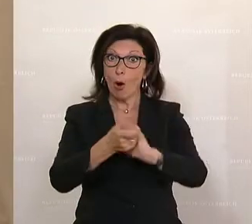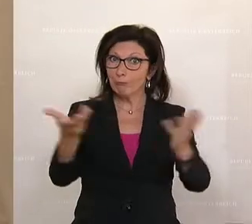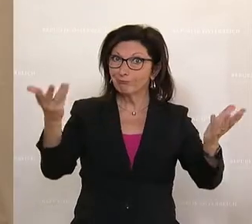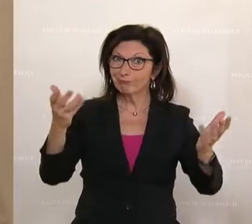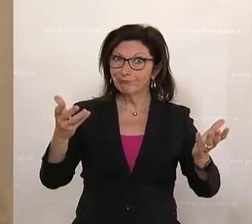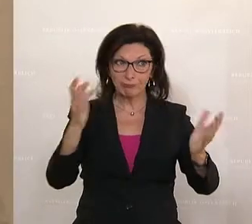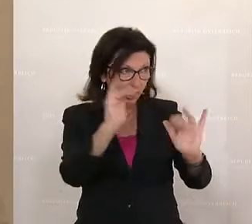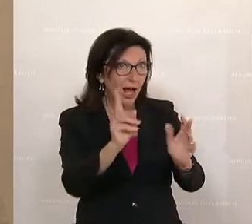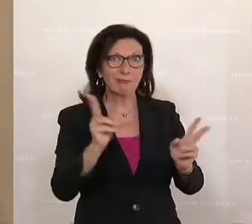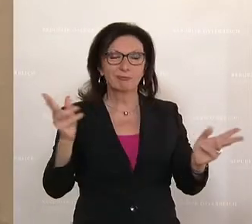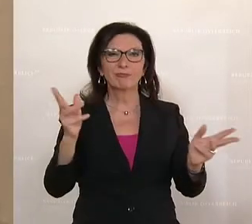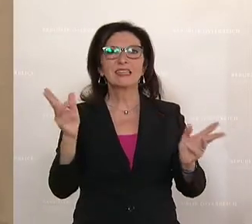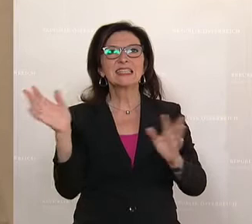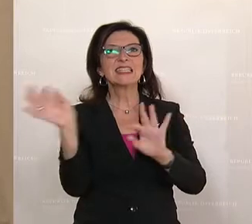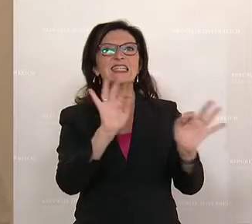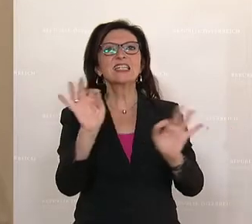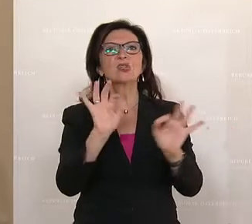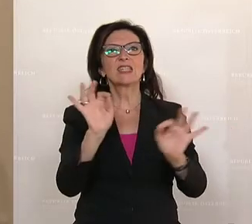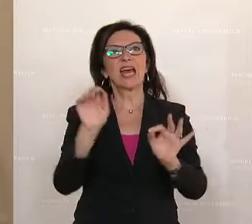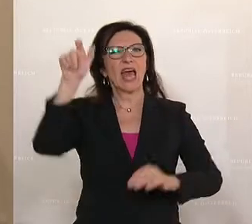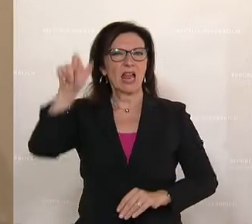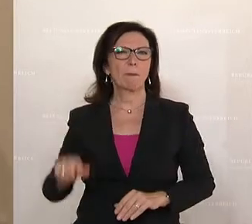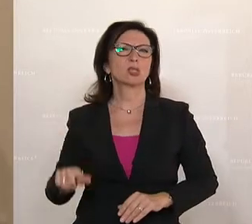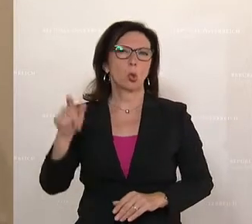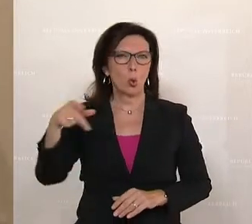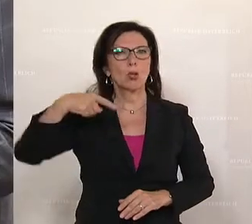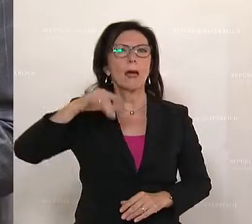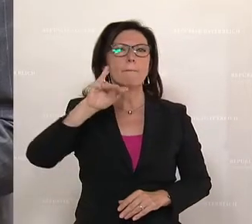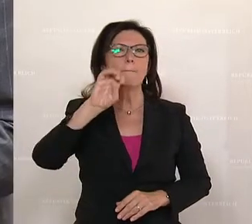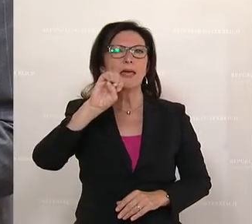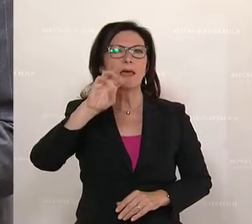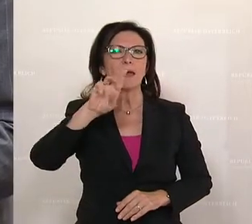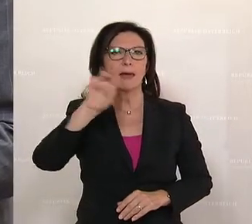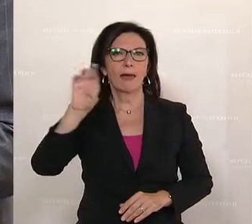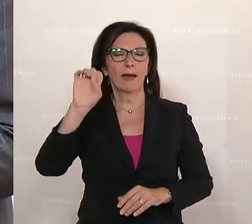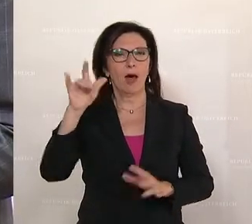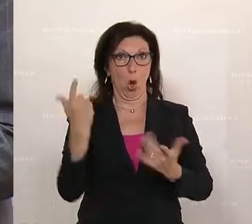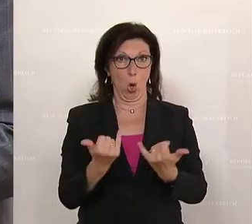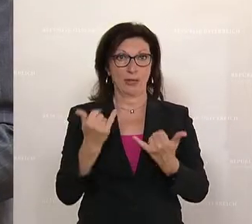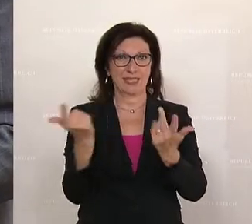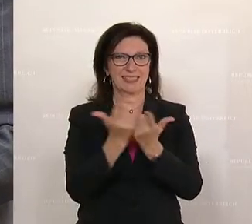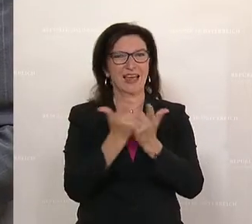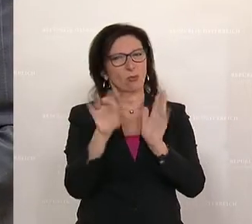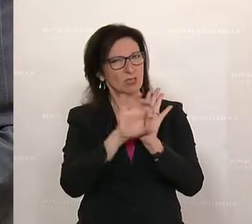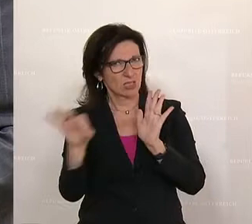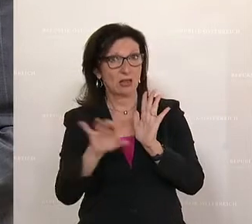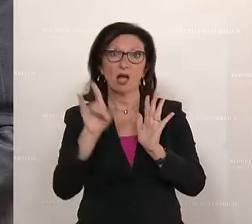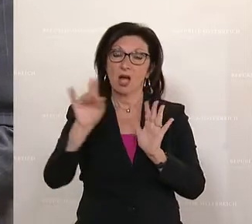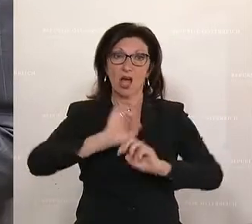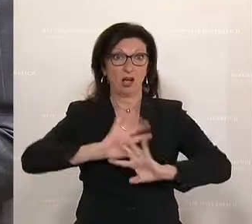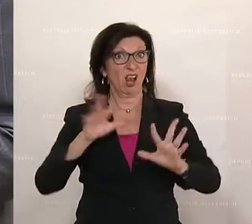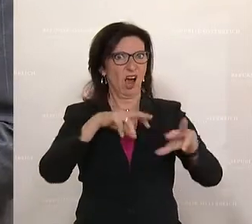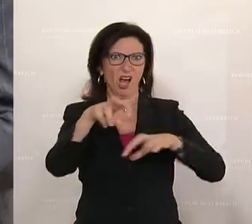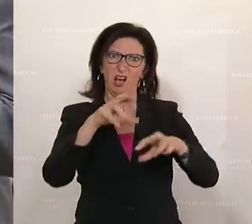machen wir Reform. Der industrielle Stefan Pierer hat ein Interview heute im Standard, wo er sehr deutliche Kritik an der